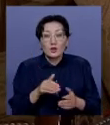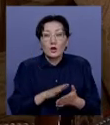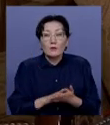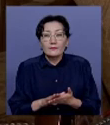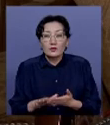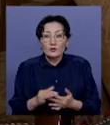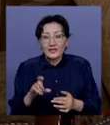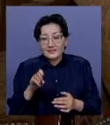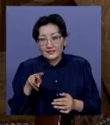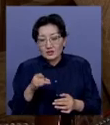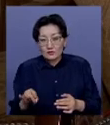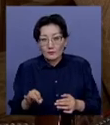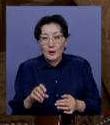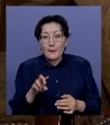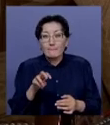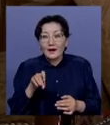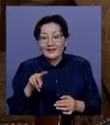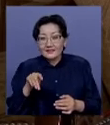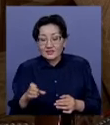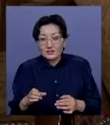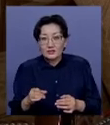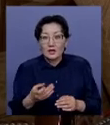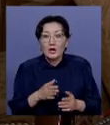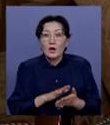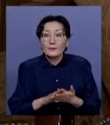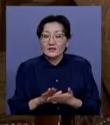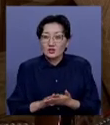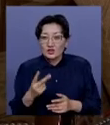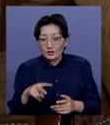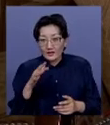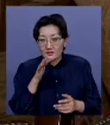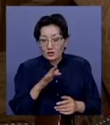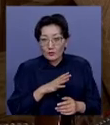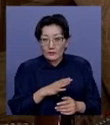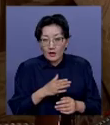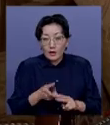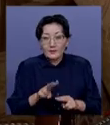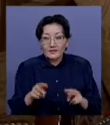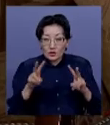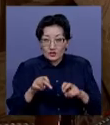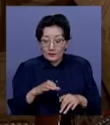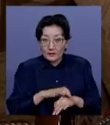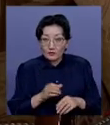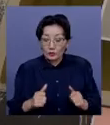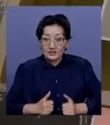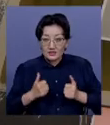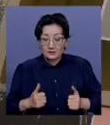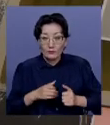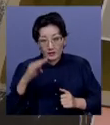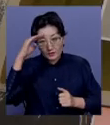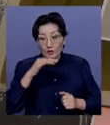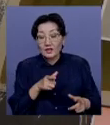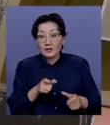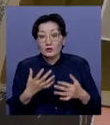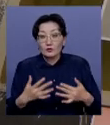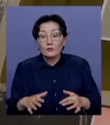әкеммен бірге Сәкен Сейфуллинді, Бейімбет Майлинді де ақтады. Ол кезде мен 22 едім. Ақталған соң зерттеп анықтауға тырыстым. Әкесі